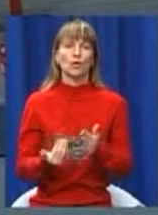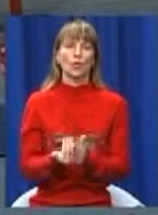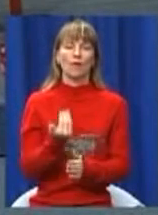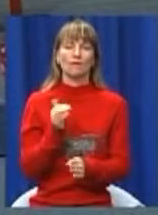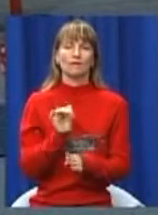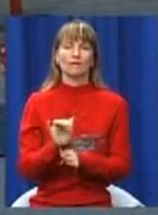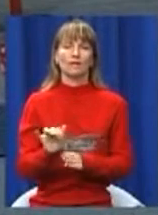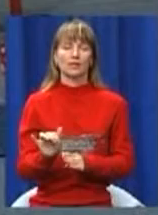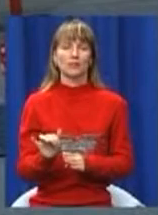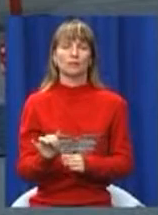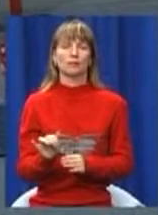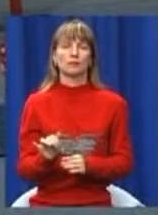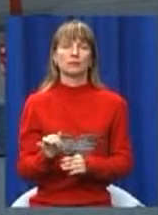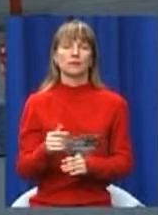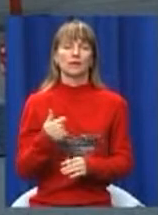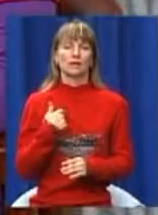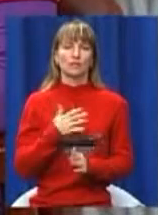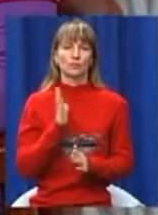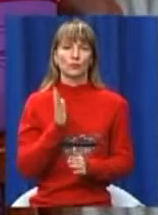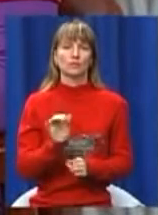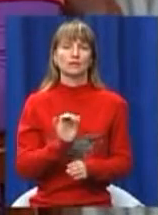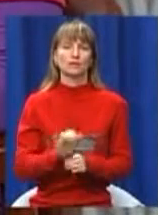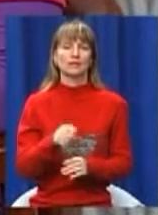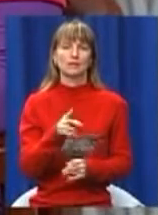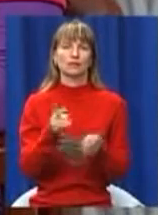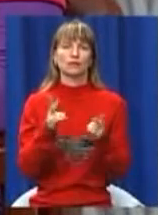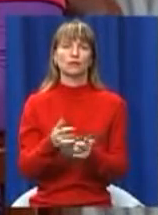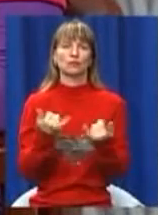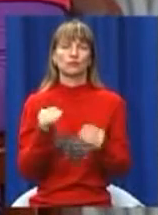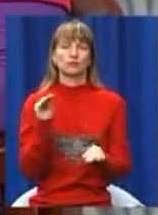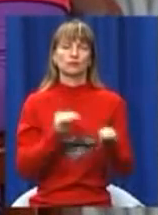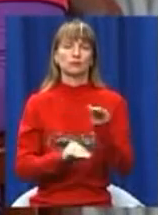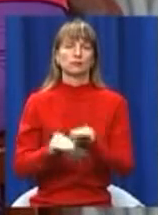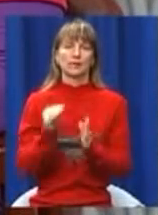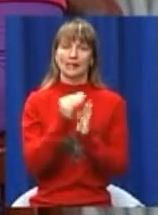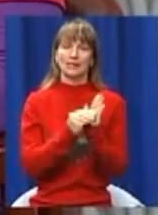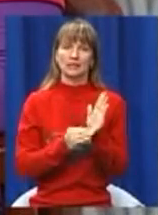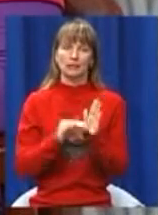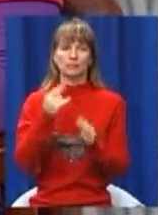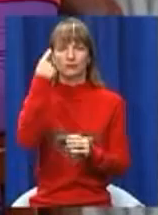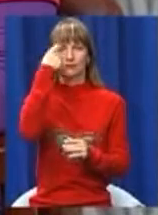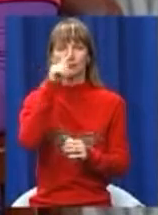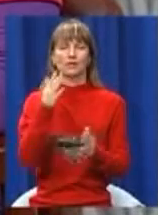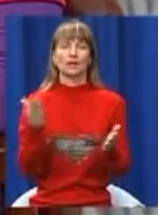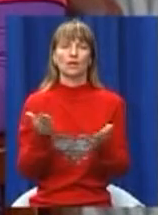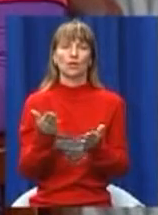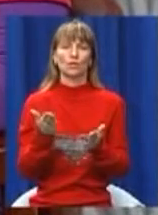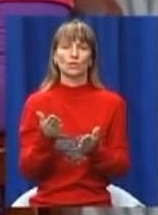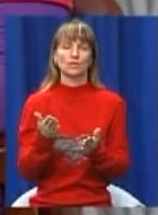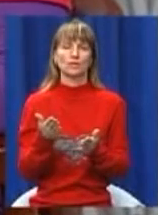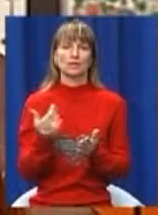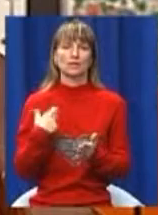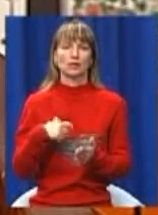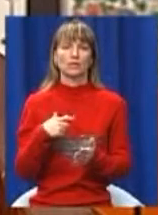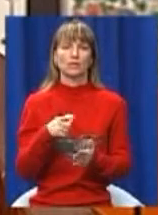виріб, запатентуй його тільки. Тільки виготовуй, тобі треба зараз скласти якийсь певний рецепт і видумати якусь певну таку собі штуку. А